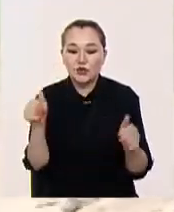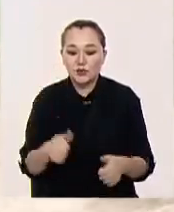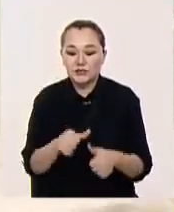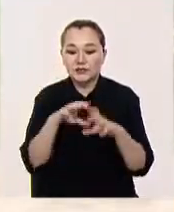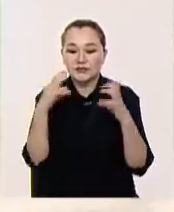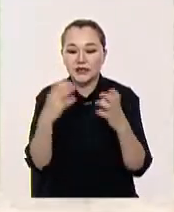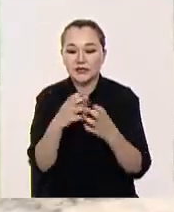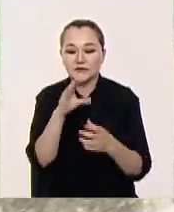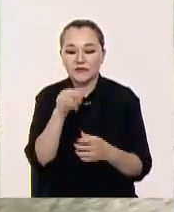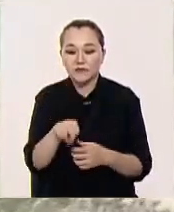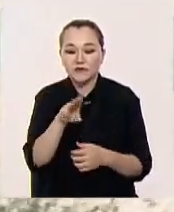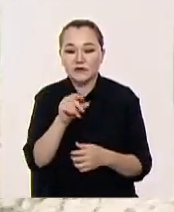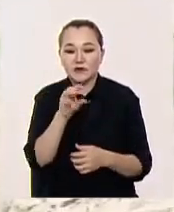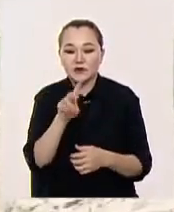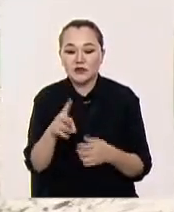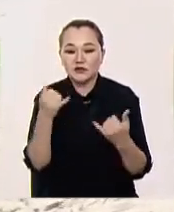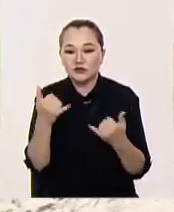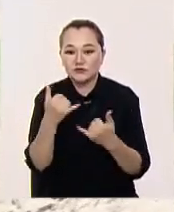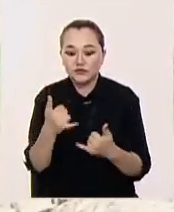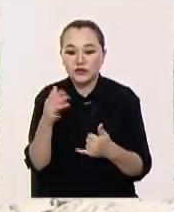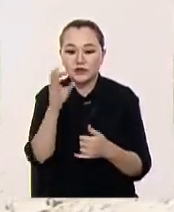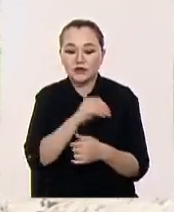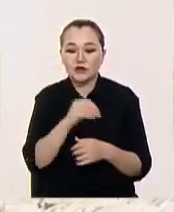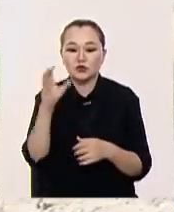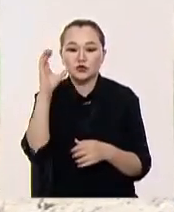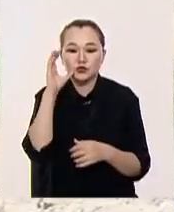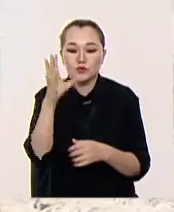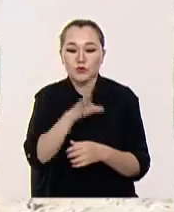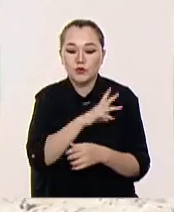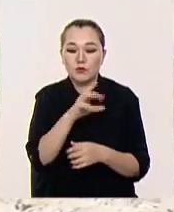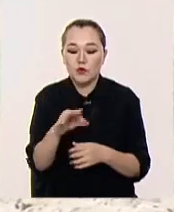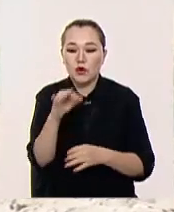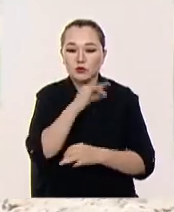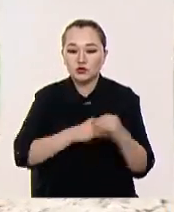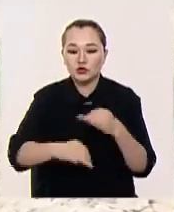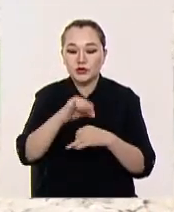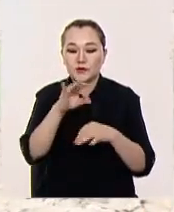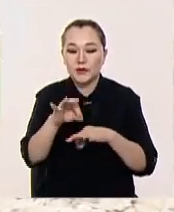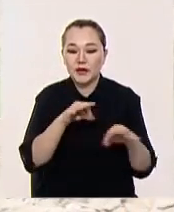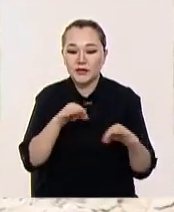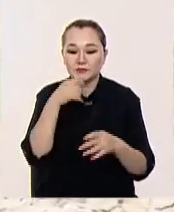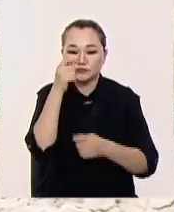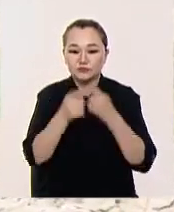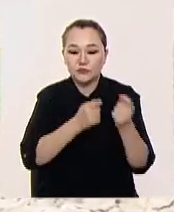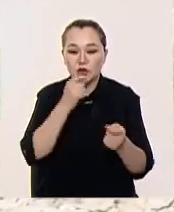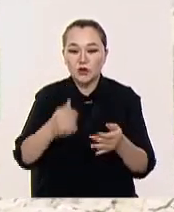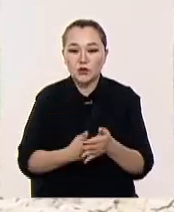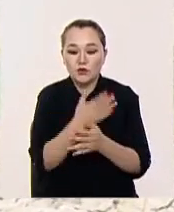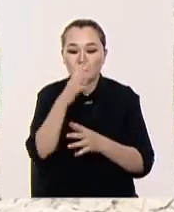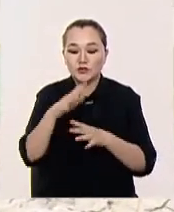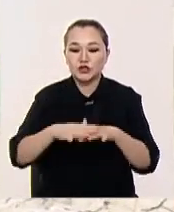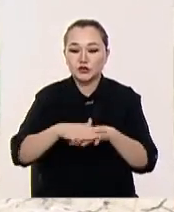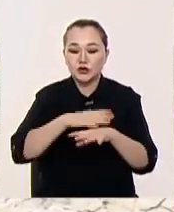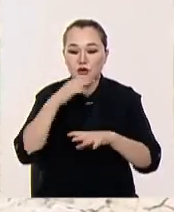здания VIP-терминала? Сегодня прошли общественные слушания по обсуждению дизайн-проекта нового международного